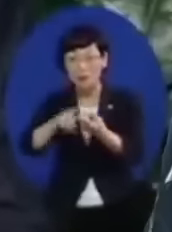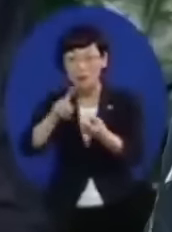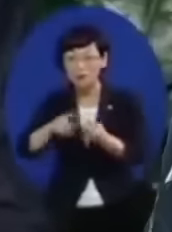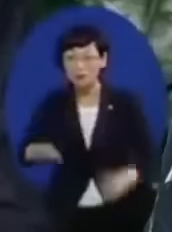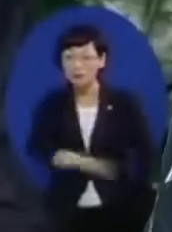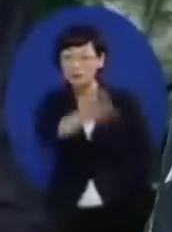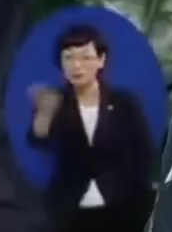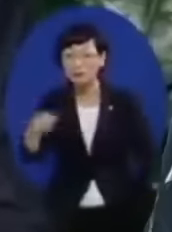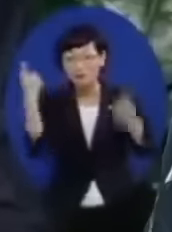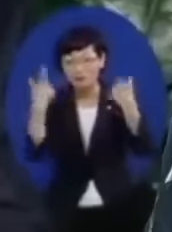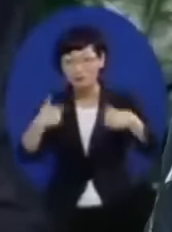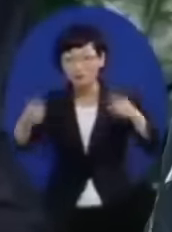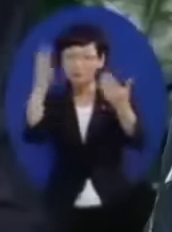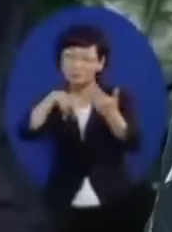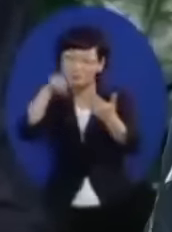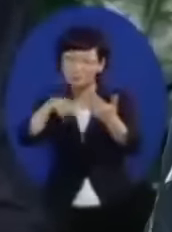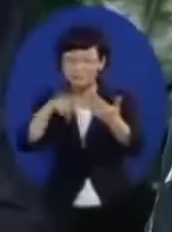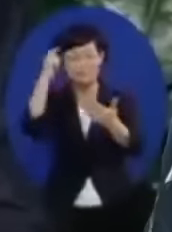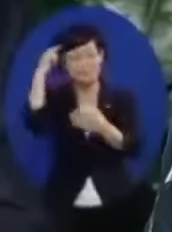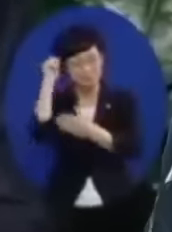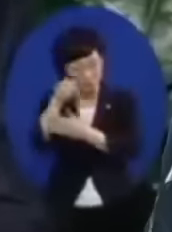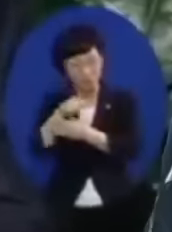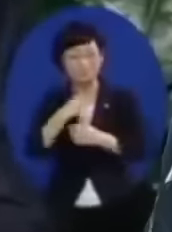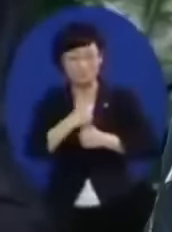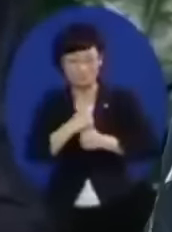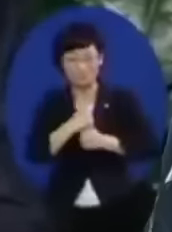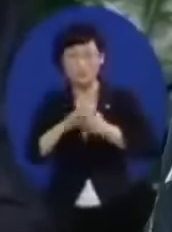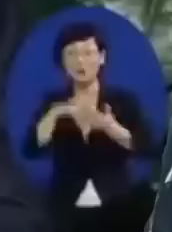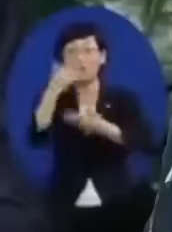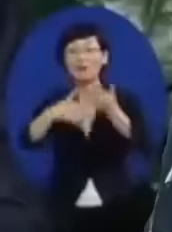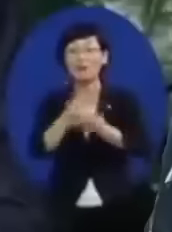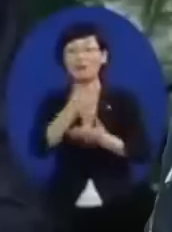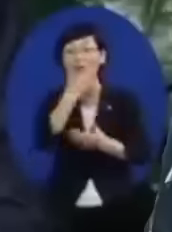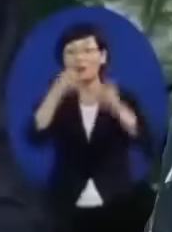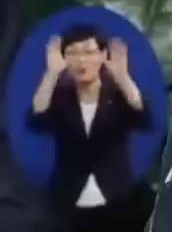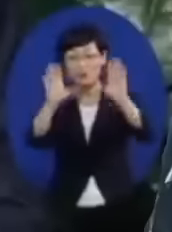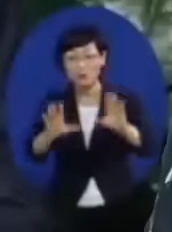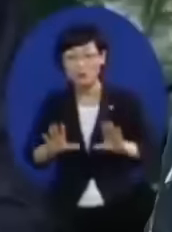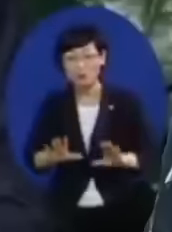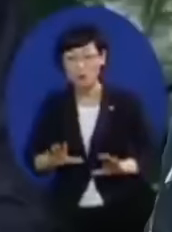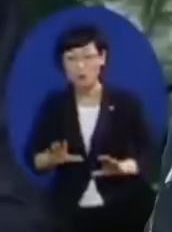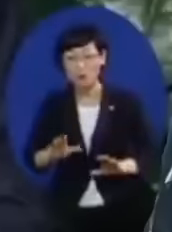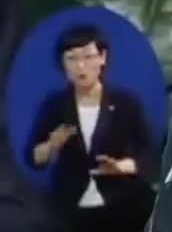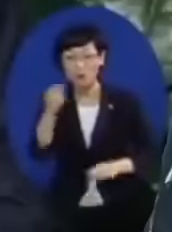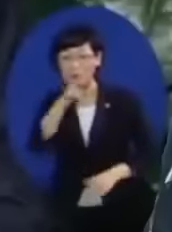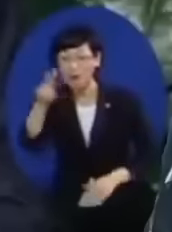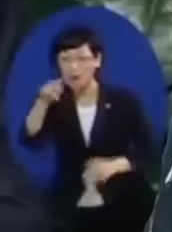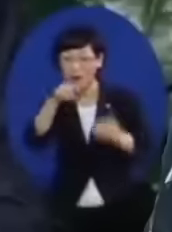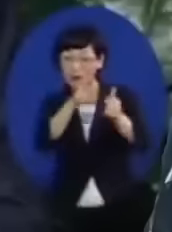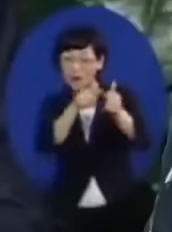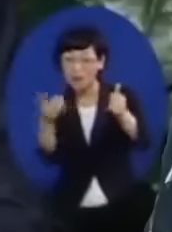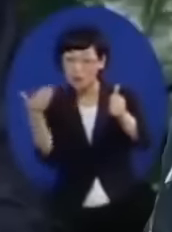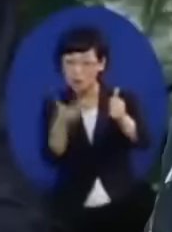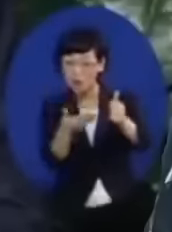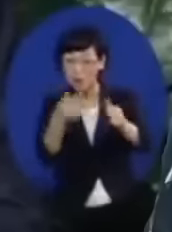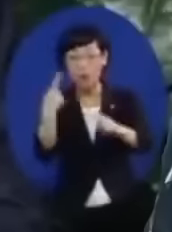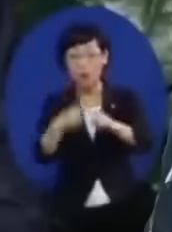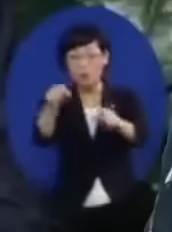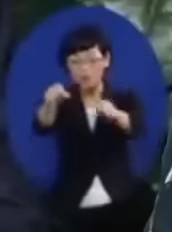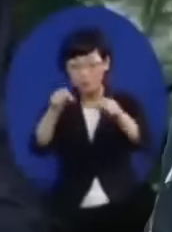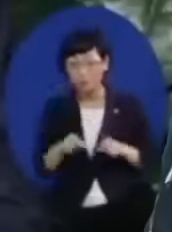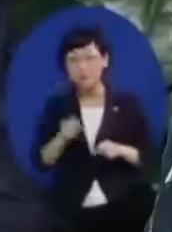늘 읽고 묵상하고 지키면 하나님의 축복이 야곱에 온 것처럼 우리에게도 온다는